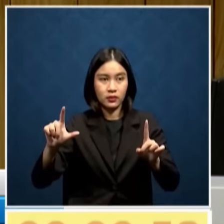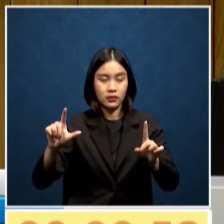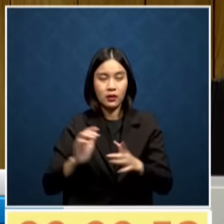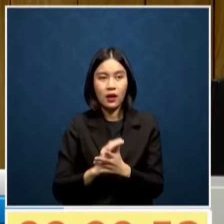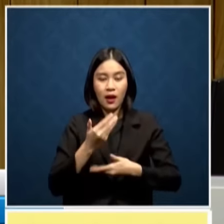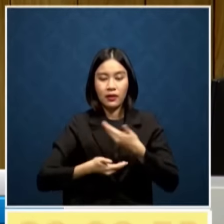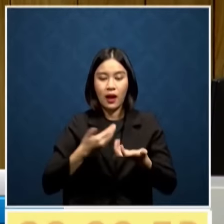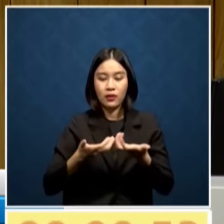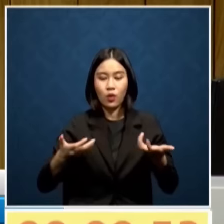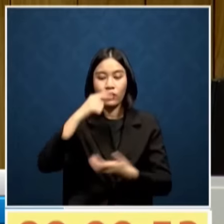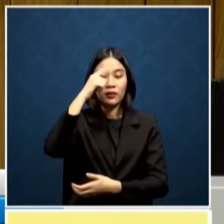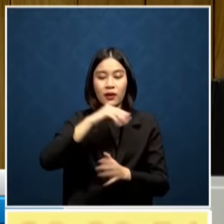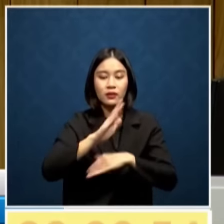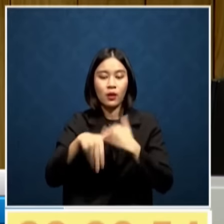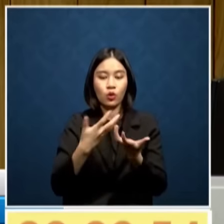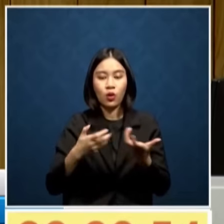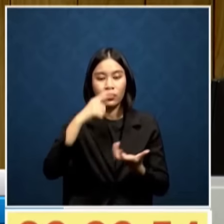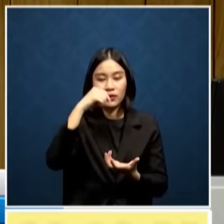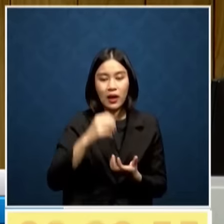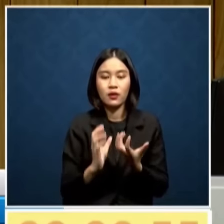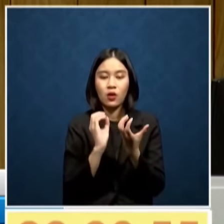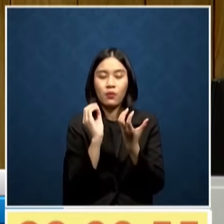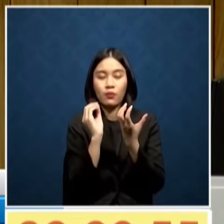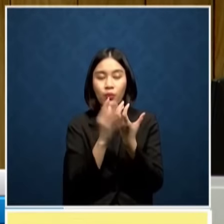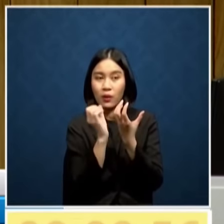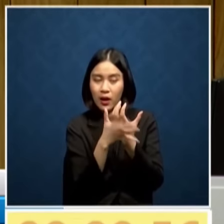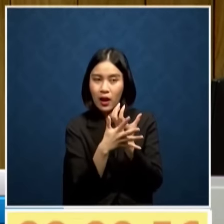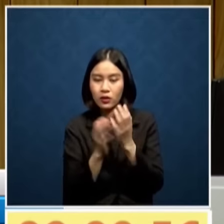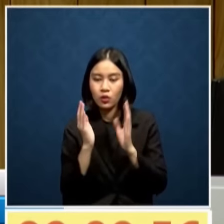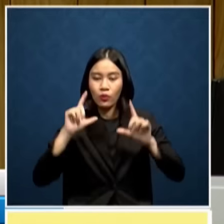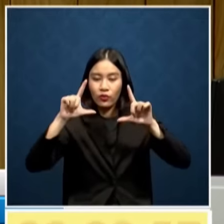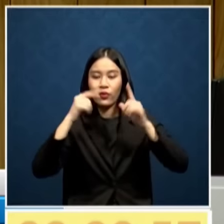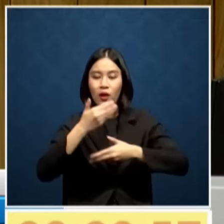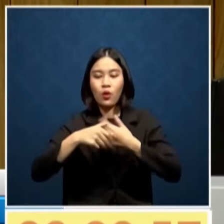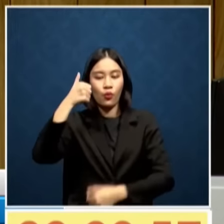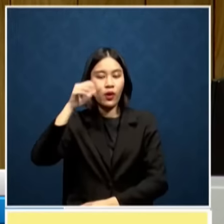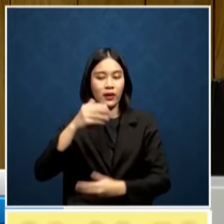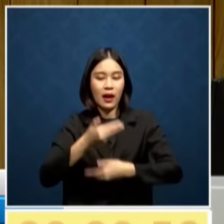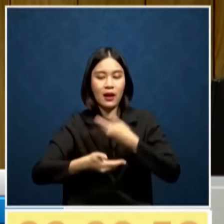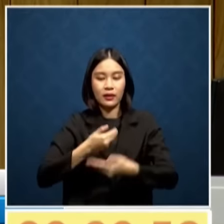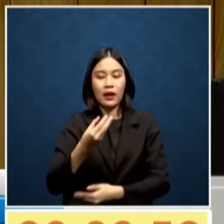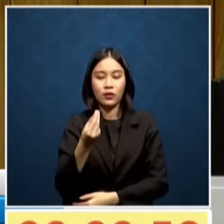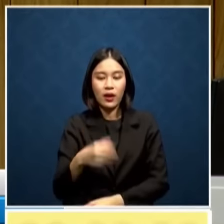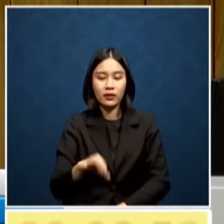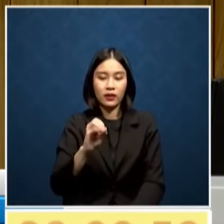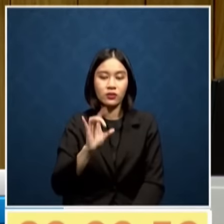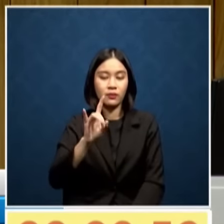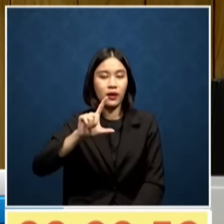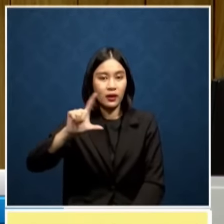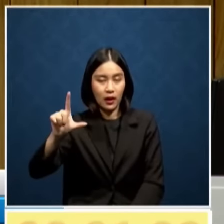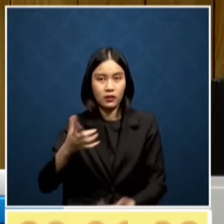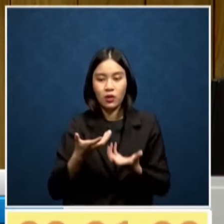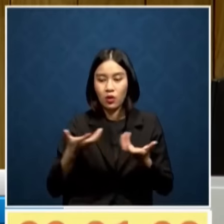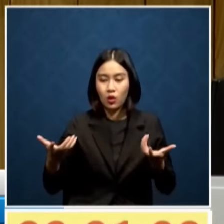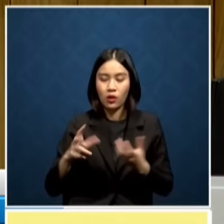เป็นขายสินค้าไทยทั้งนั้นนะฮะผลไม้เนี่ยมีอินฟลูเอนเซอร์คนนึงขายได้5วันเนี่ยขายได้98ล้านเลยและสินค้าส่วน